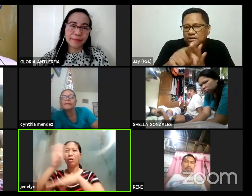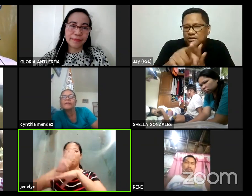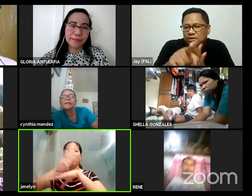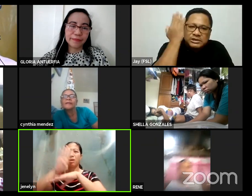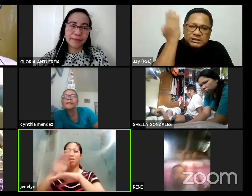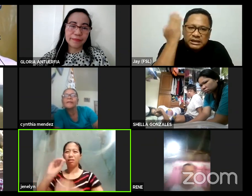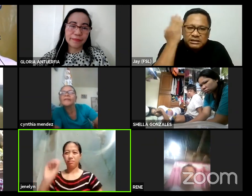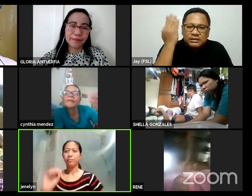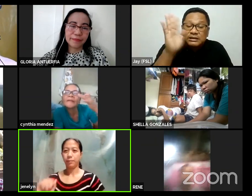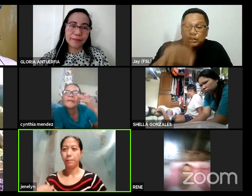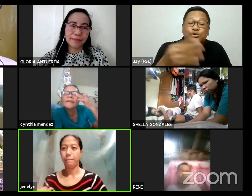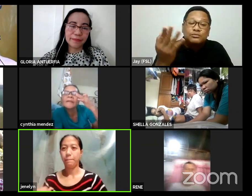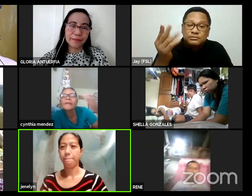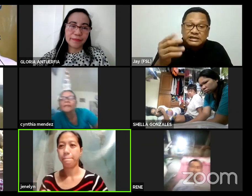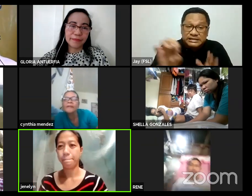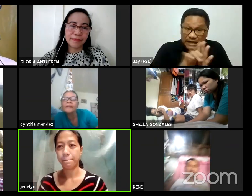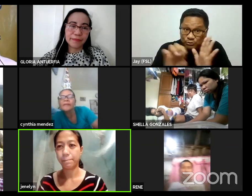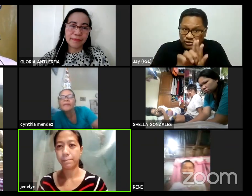gawin?